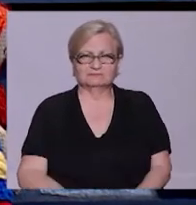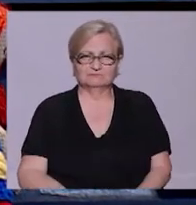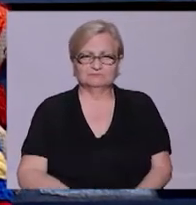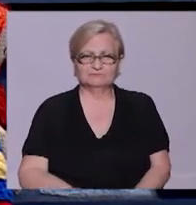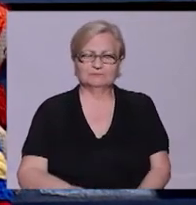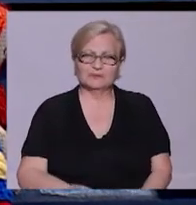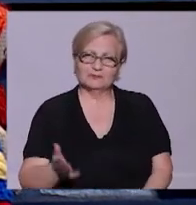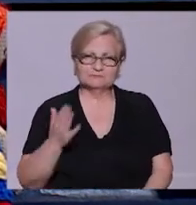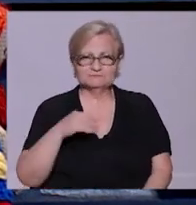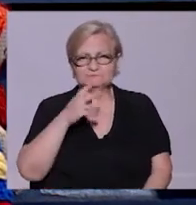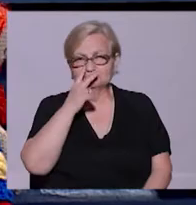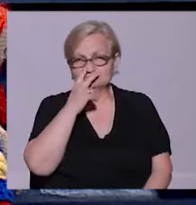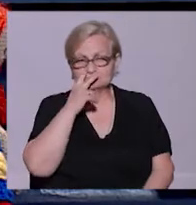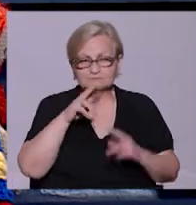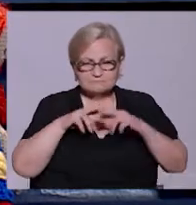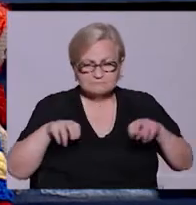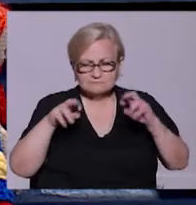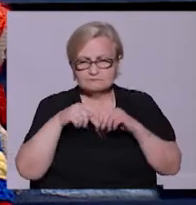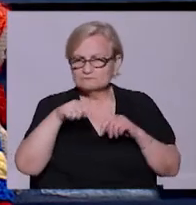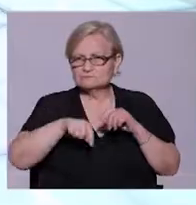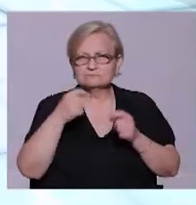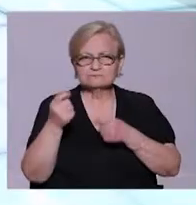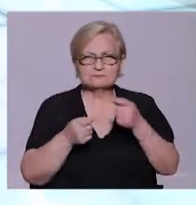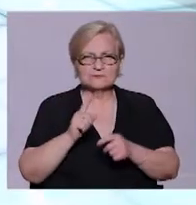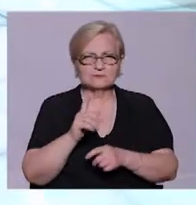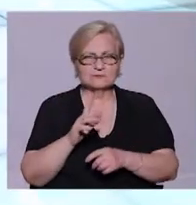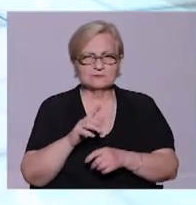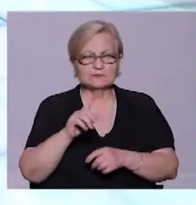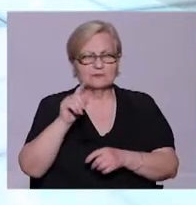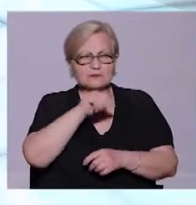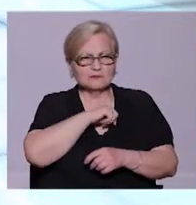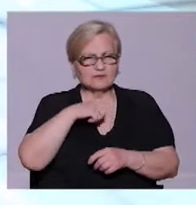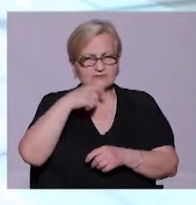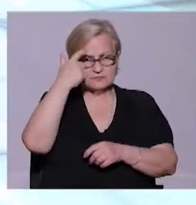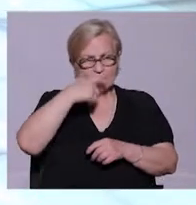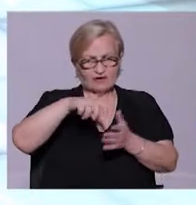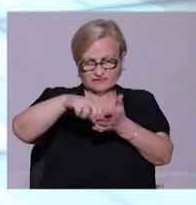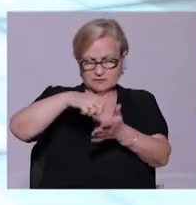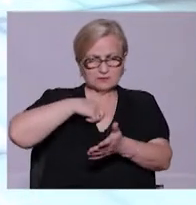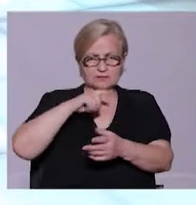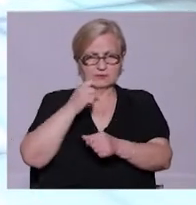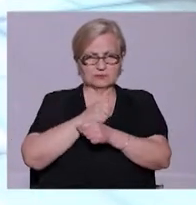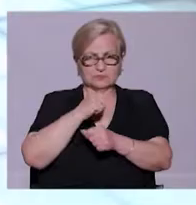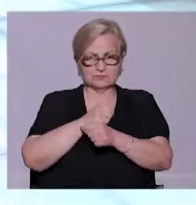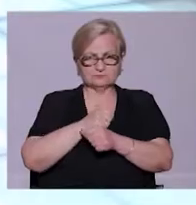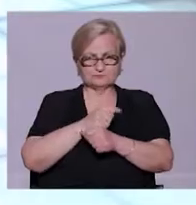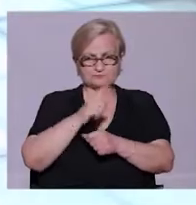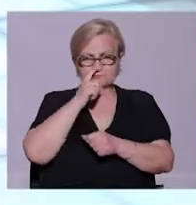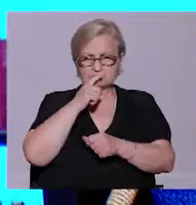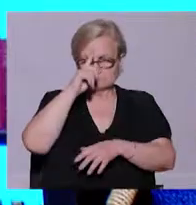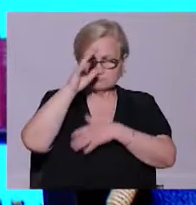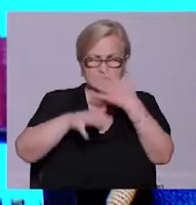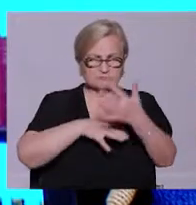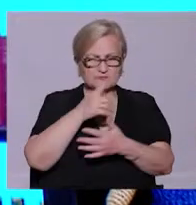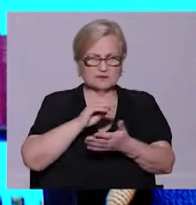მოდი დაბა გავარკვიოთ რა ხდება. ან საკუთარ თავს რატომ მისწერა, ან ესეთი გაუგებრობა